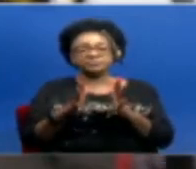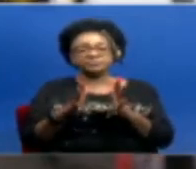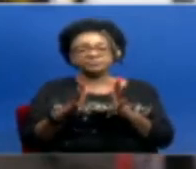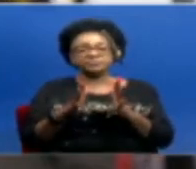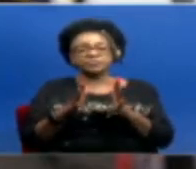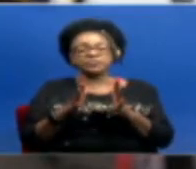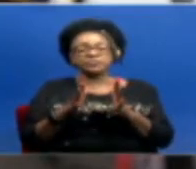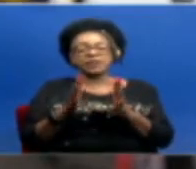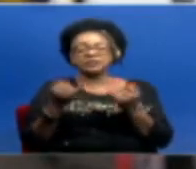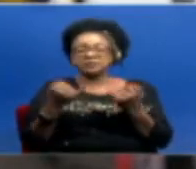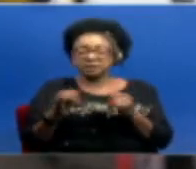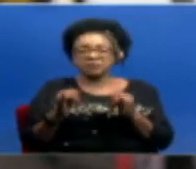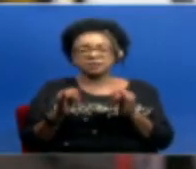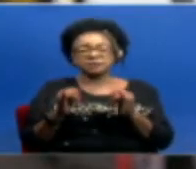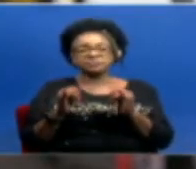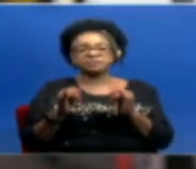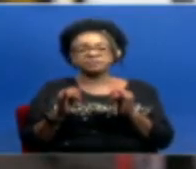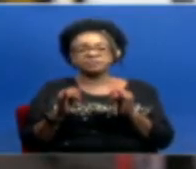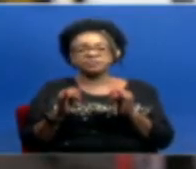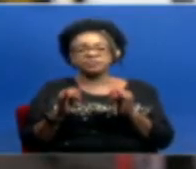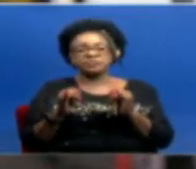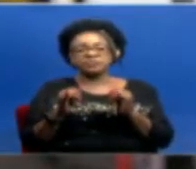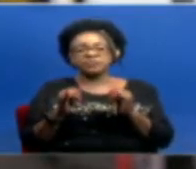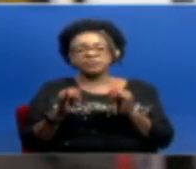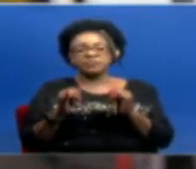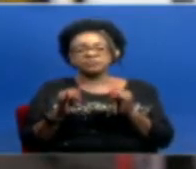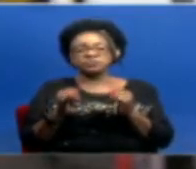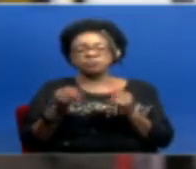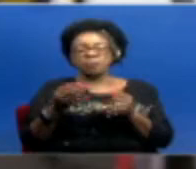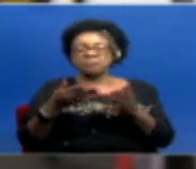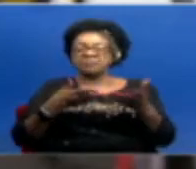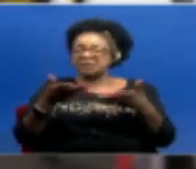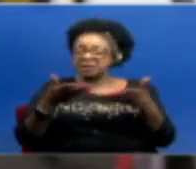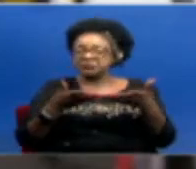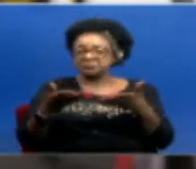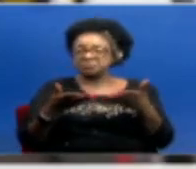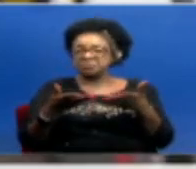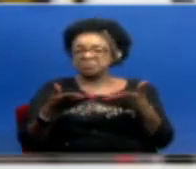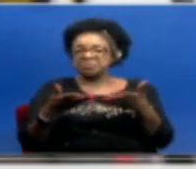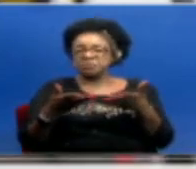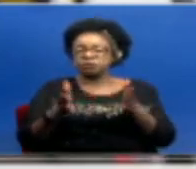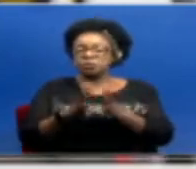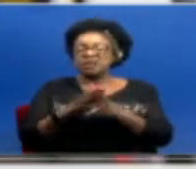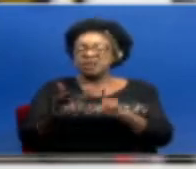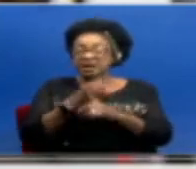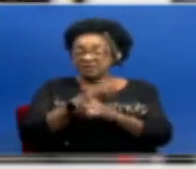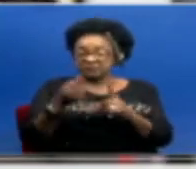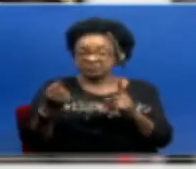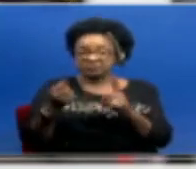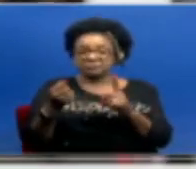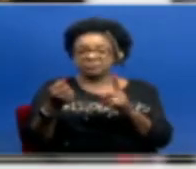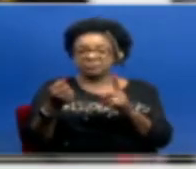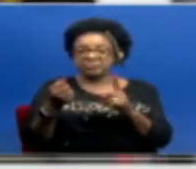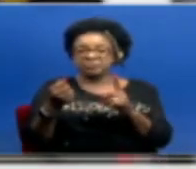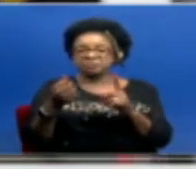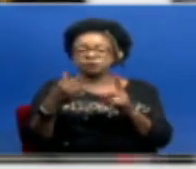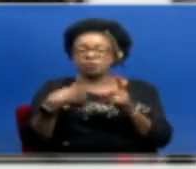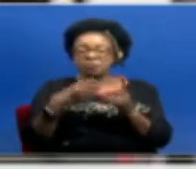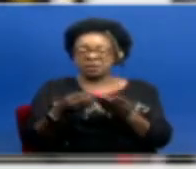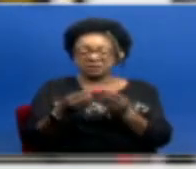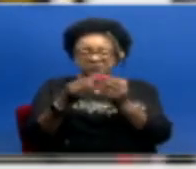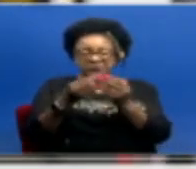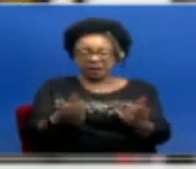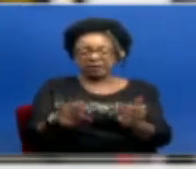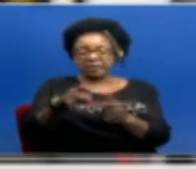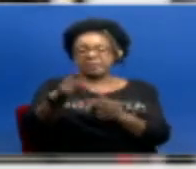and tries to engage them with violence, we will strike that